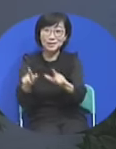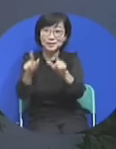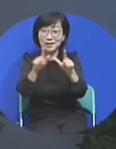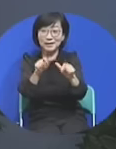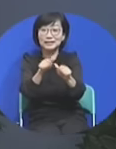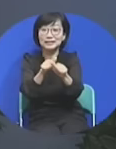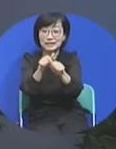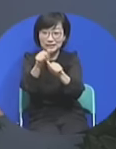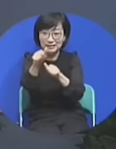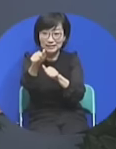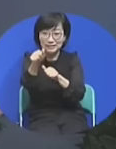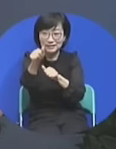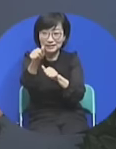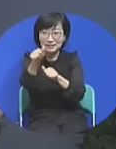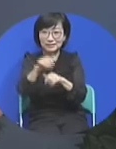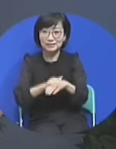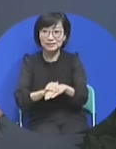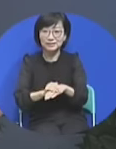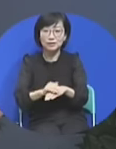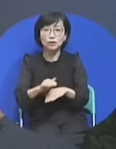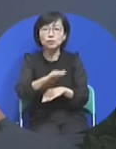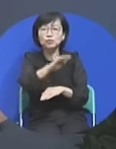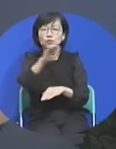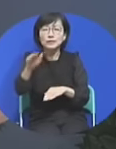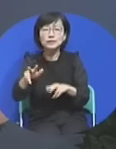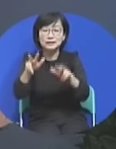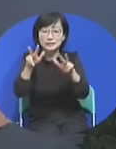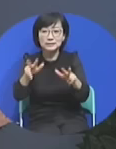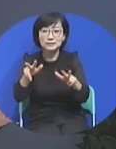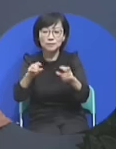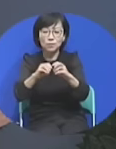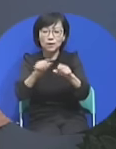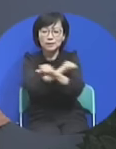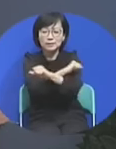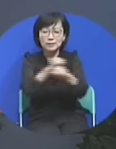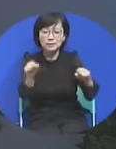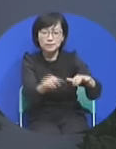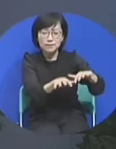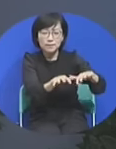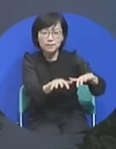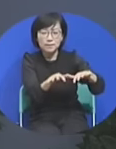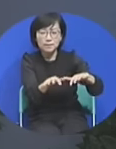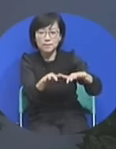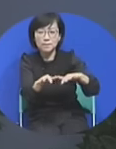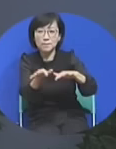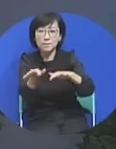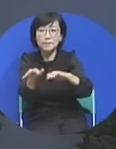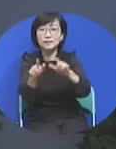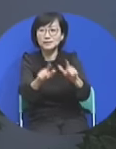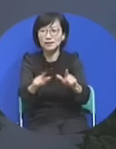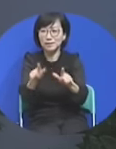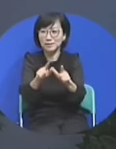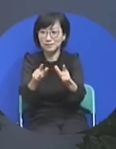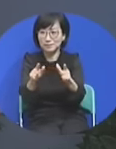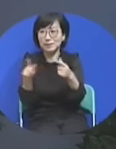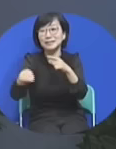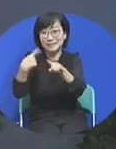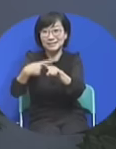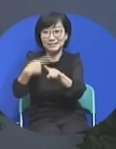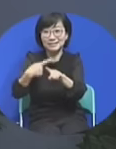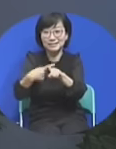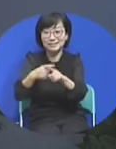보이고 우리 지금 강야길을 가고 있는 거예요. Unseen to our eyes right now, even 그렇죠? us, we're living our life in the wilderness. 여러분 가다가 힘들다가 너무 낙심할 필요